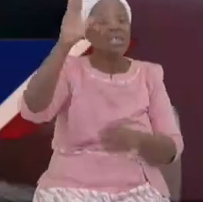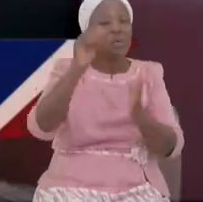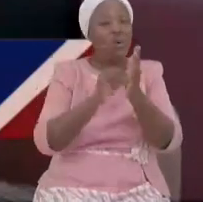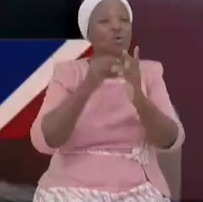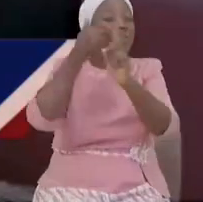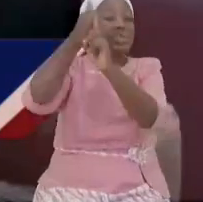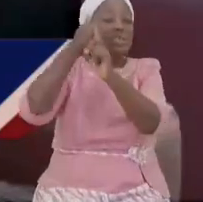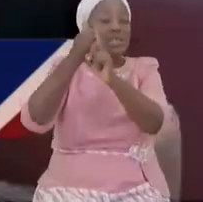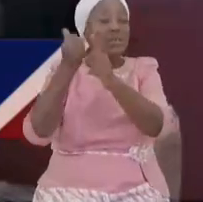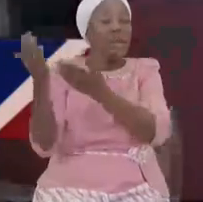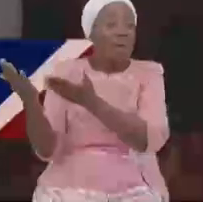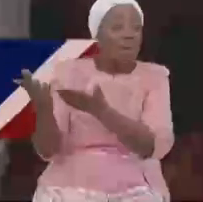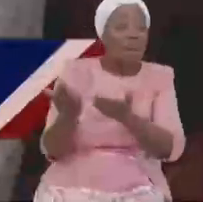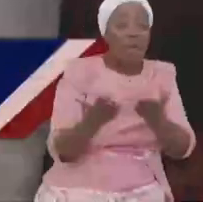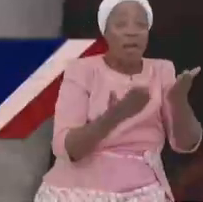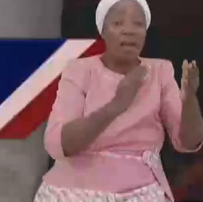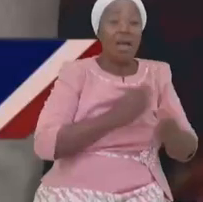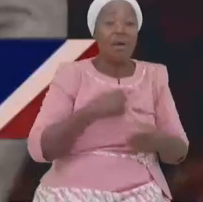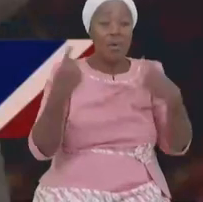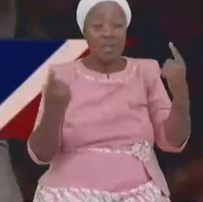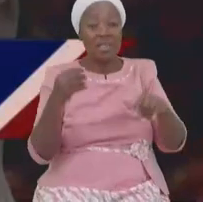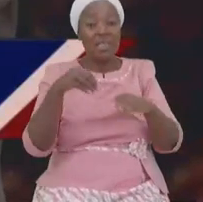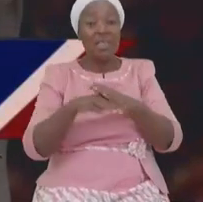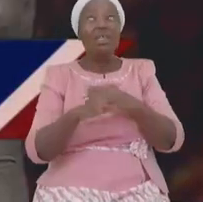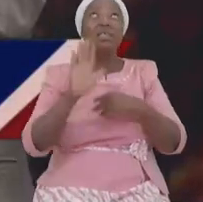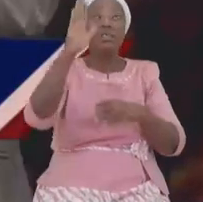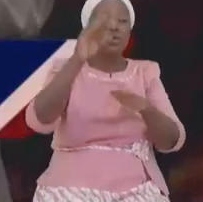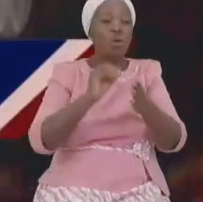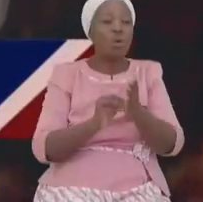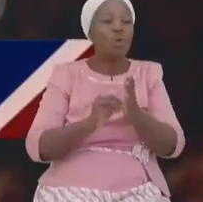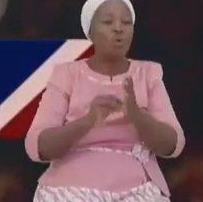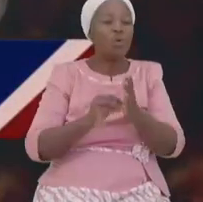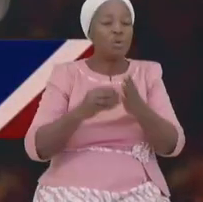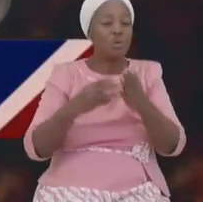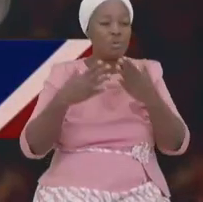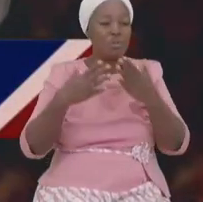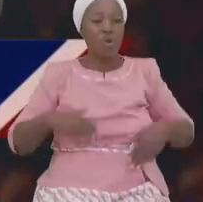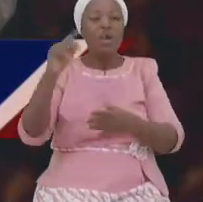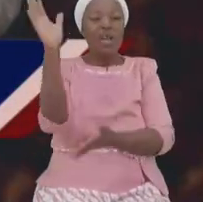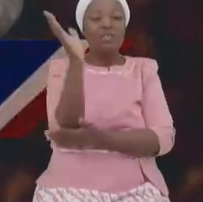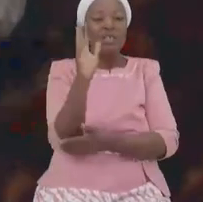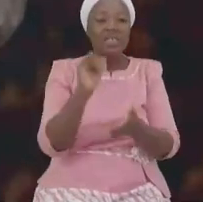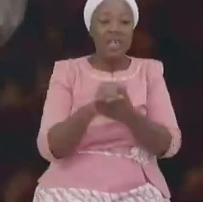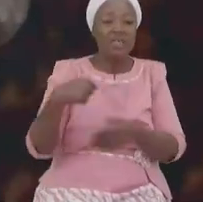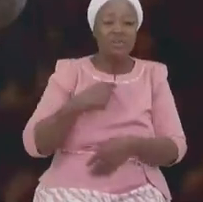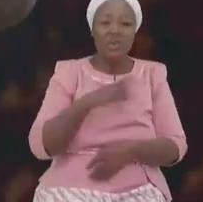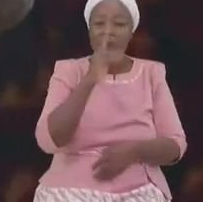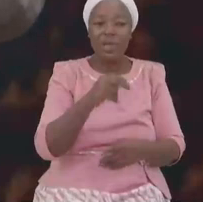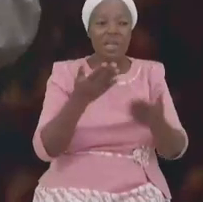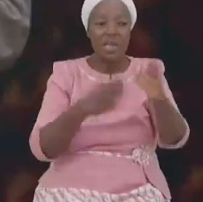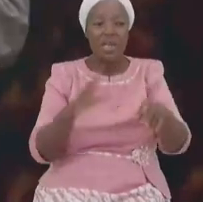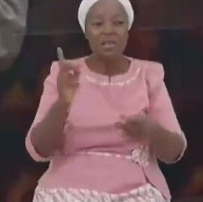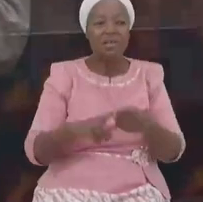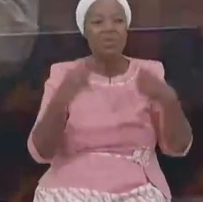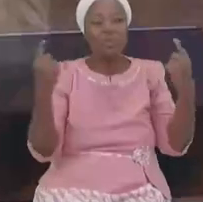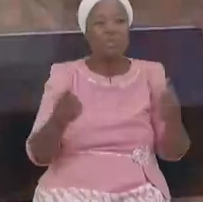Premier Pierre, chapitre 4, 24, qui a porté nos péchés sur la croix, afin que mort au péché,